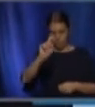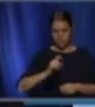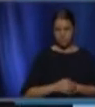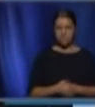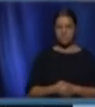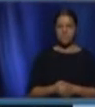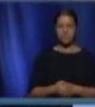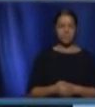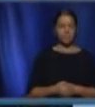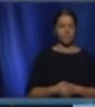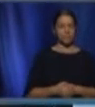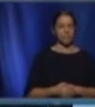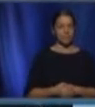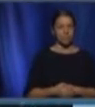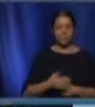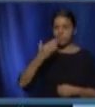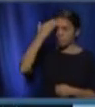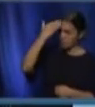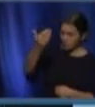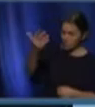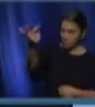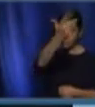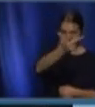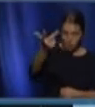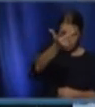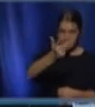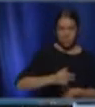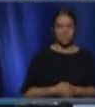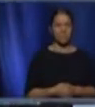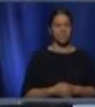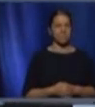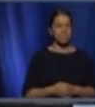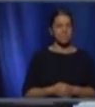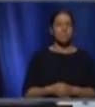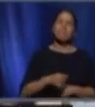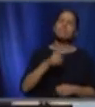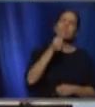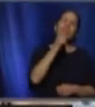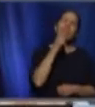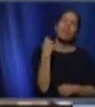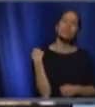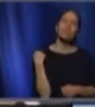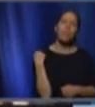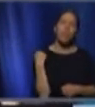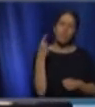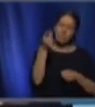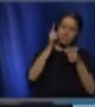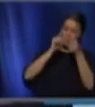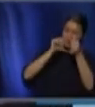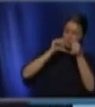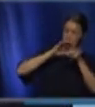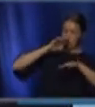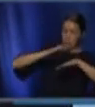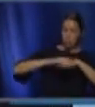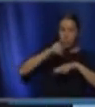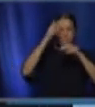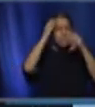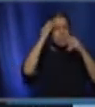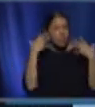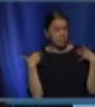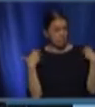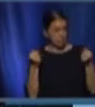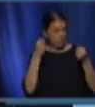parlé, puis c'est intéressant, M. Legault, en fin de conférence de presse, de la santé mentale des Québécois. On est comme pris un peu entre l'arbre et l'écorce, de ce que je retiens de vos